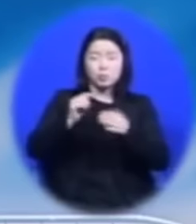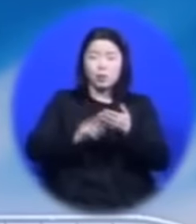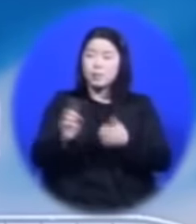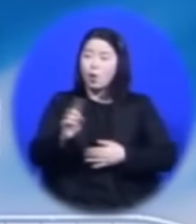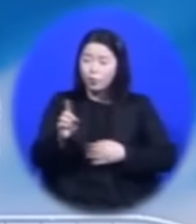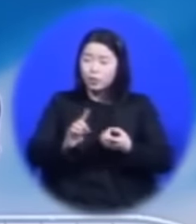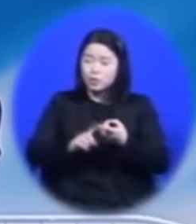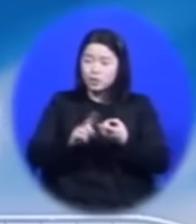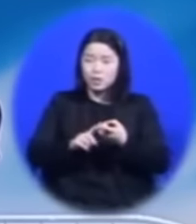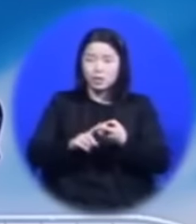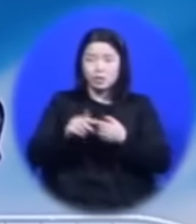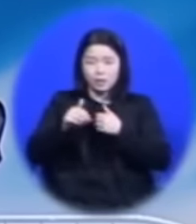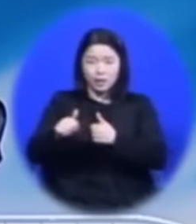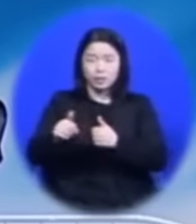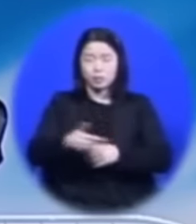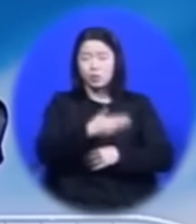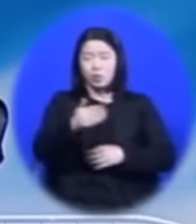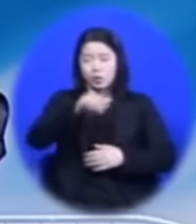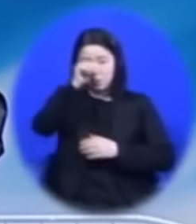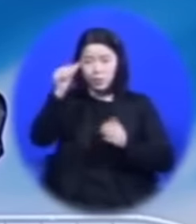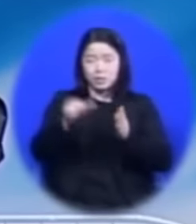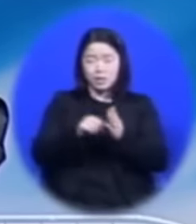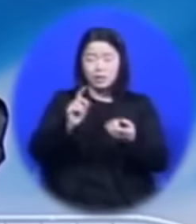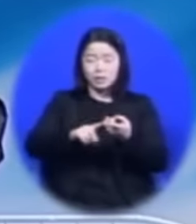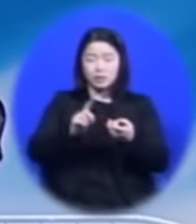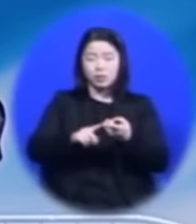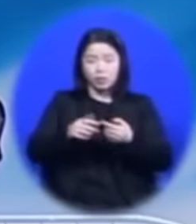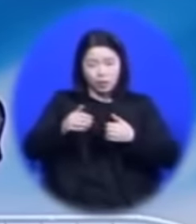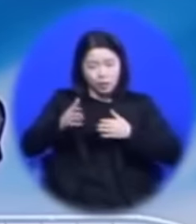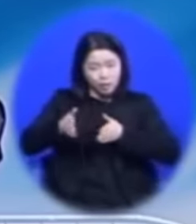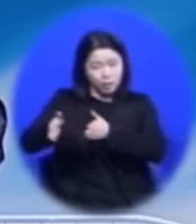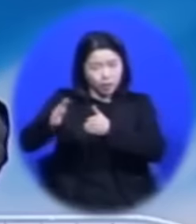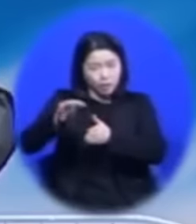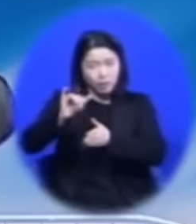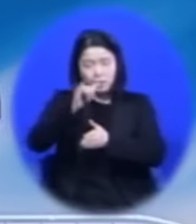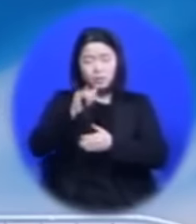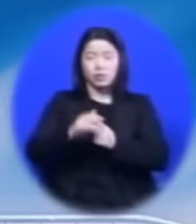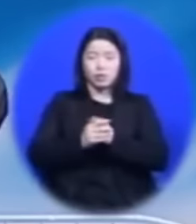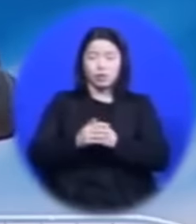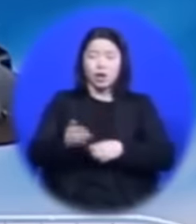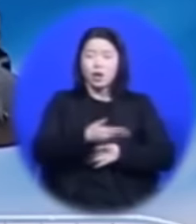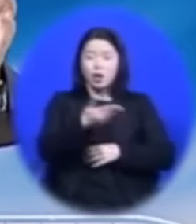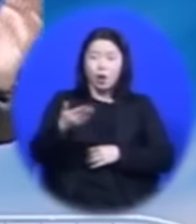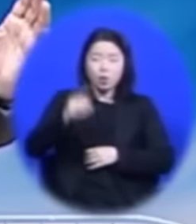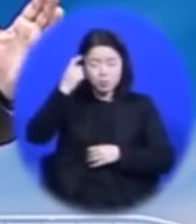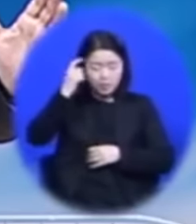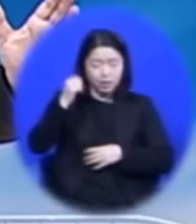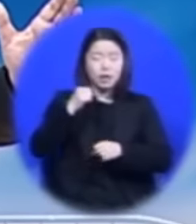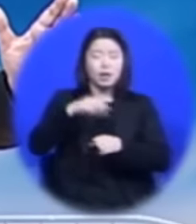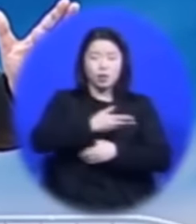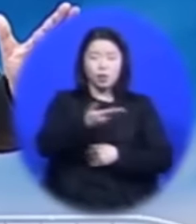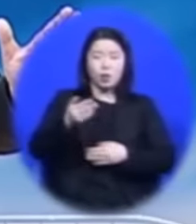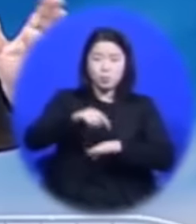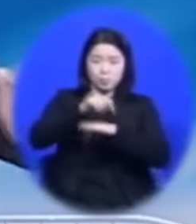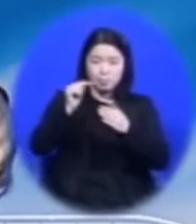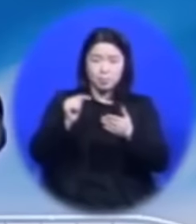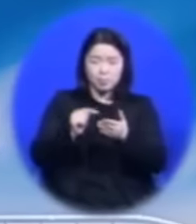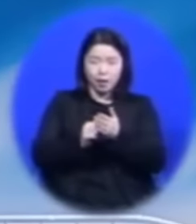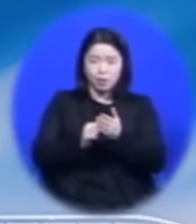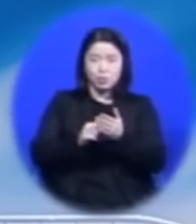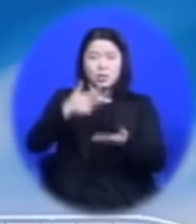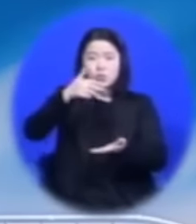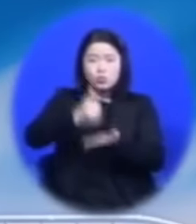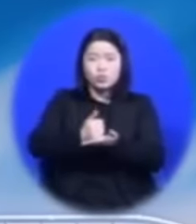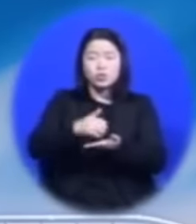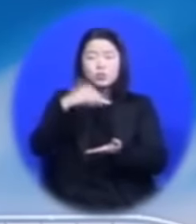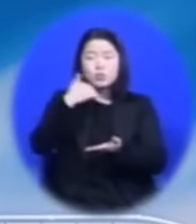어떠신지에 따라서 여러분의 인생은 이미 그렇게 가는 거예요. 지금 여러분의 생각, 여러분의 마음의 주인공은